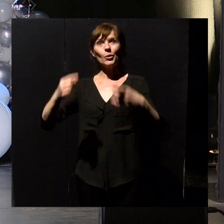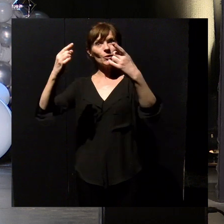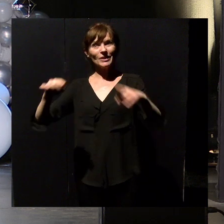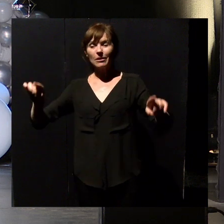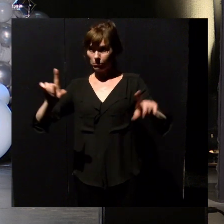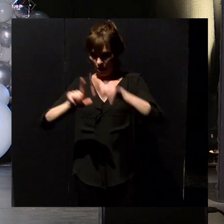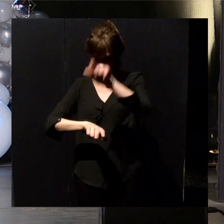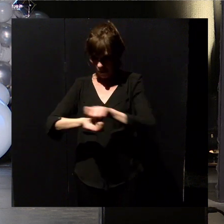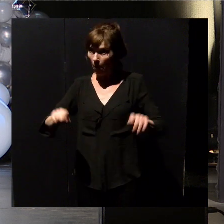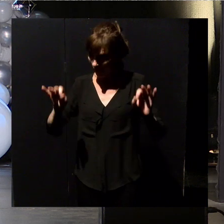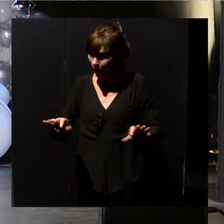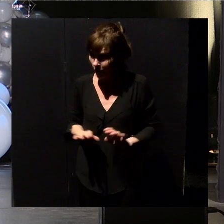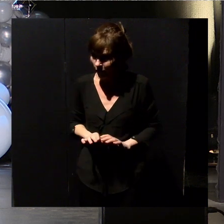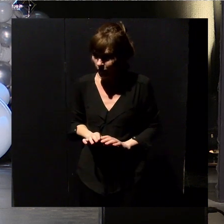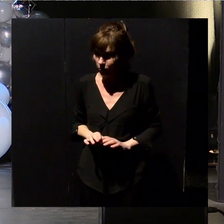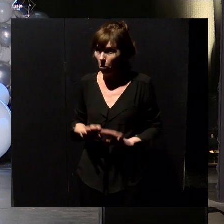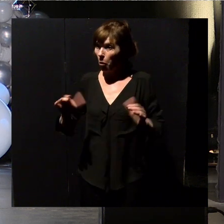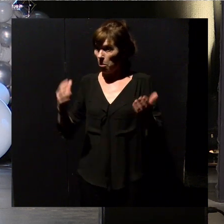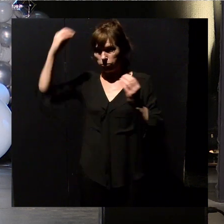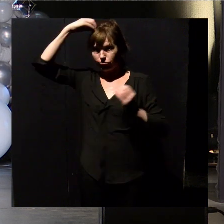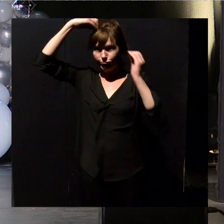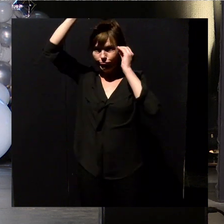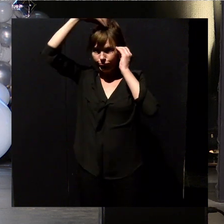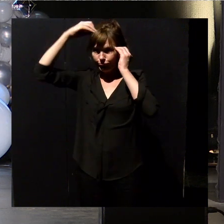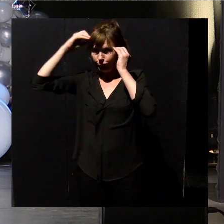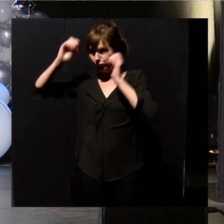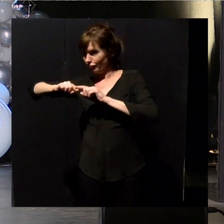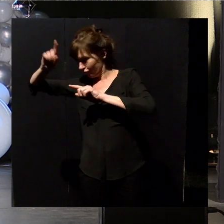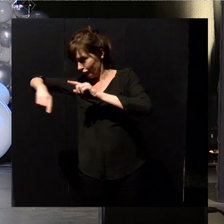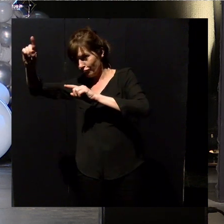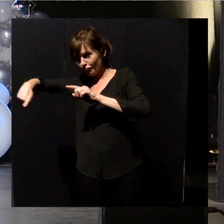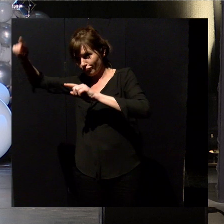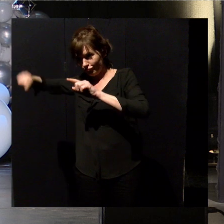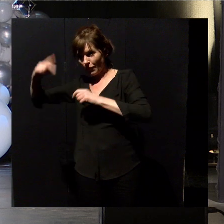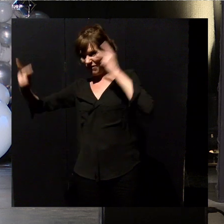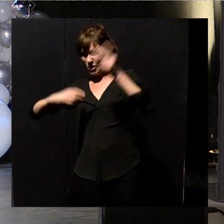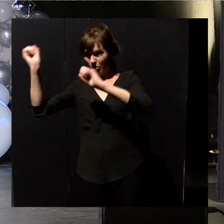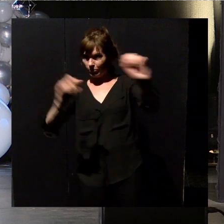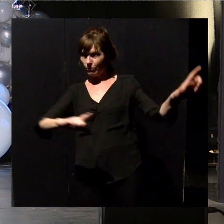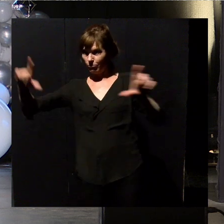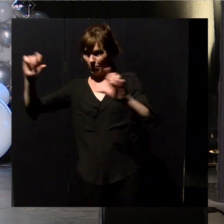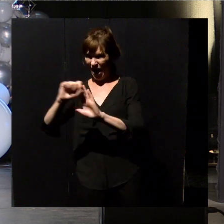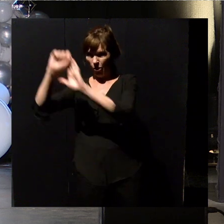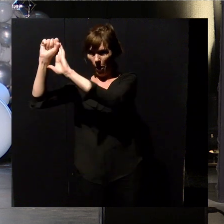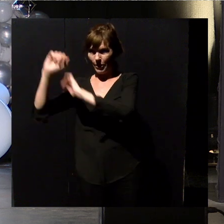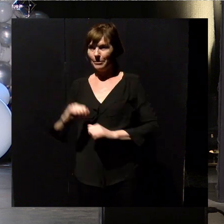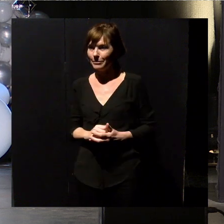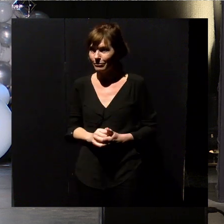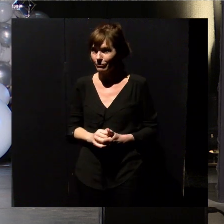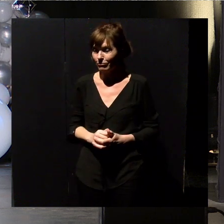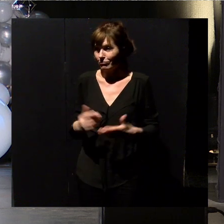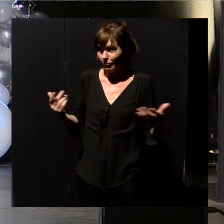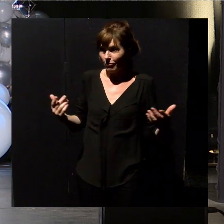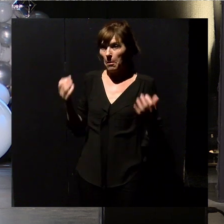la mesurer avec l'électroencéphalogramme que vous voyez en haut à droite. C'est quand je